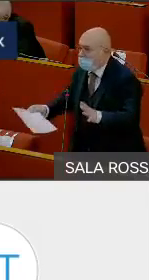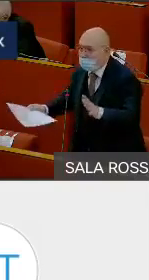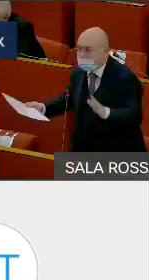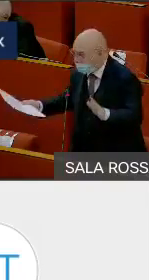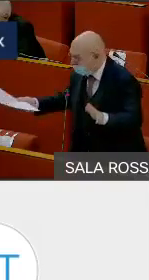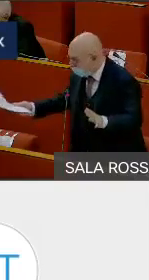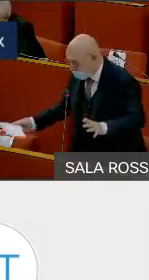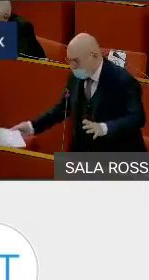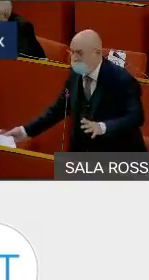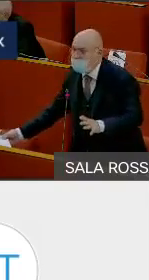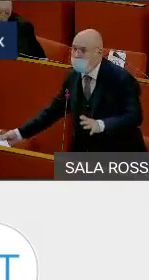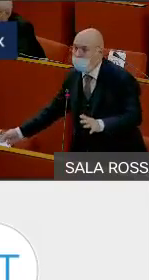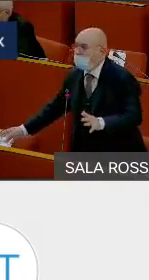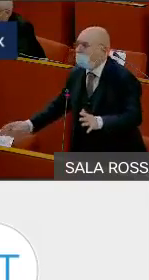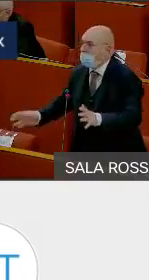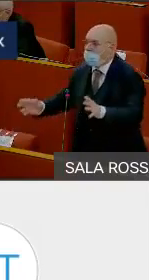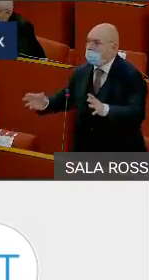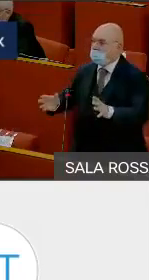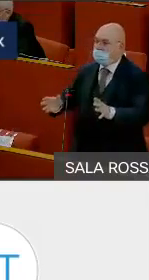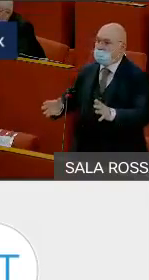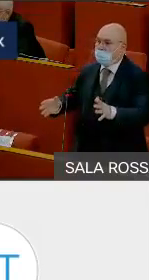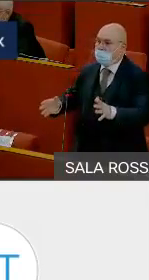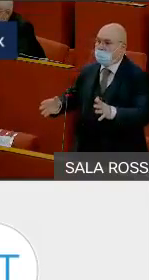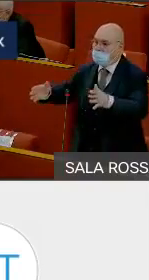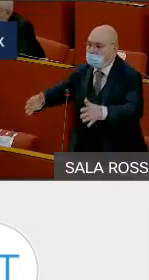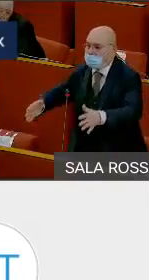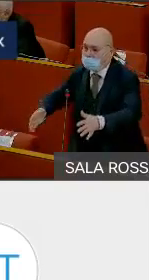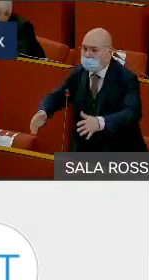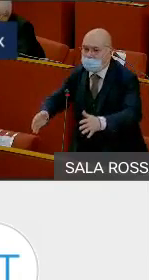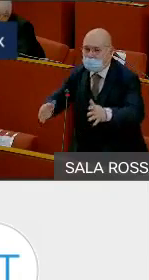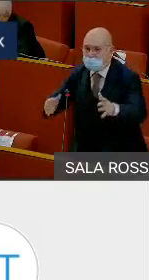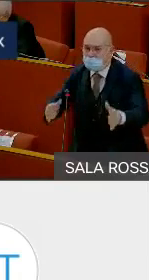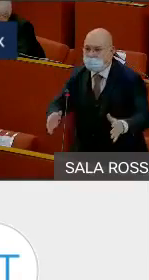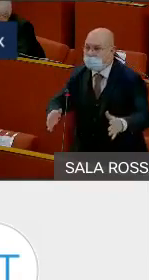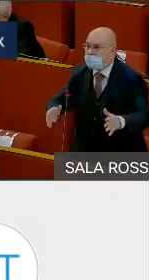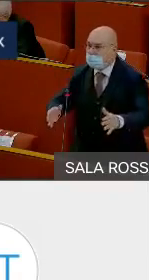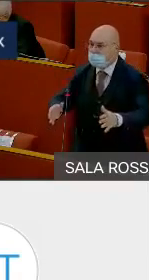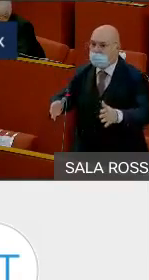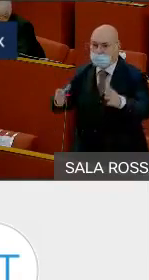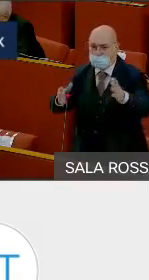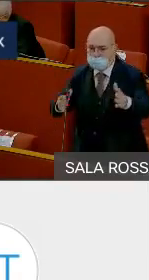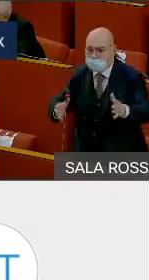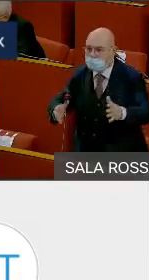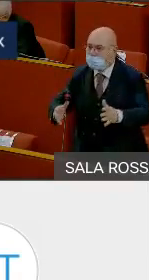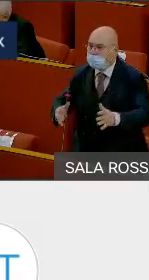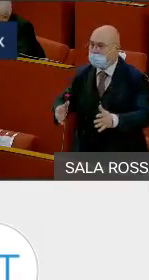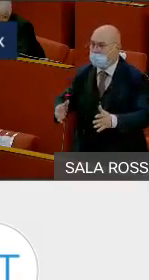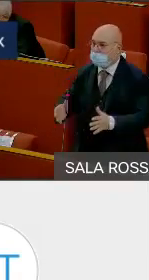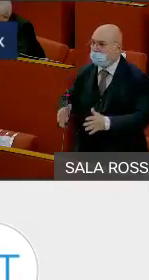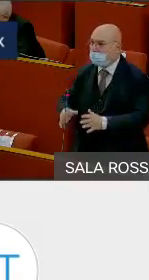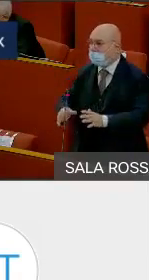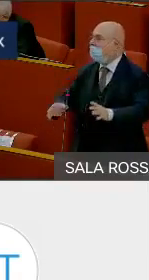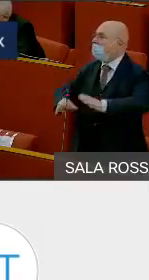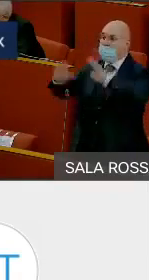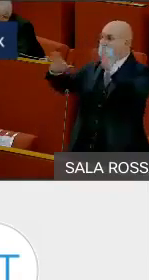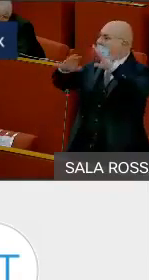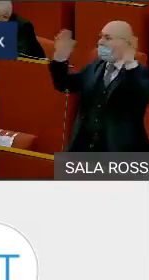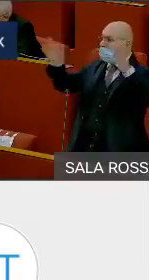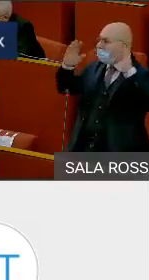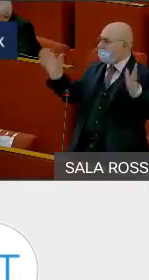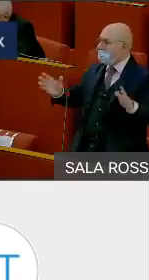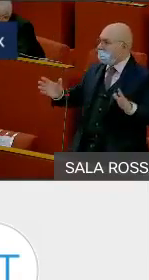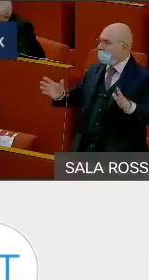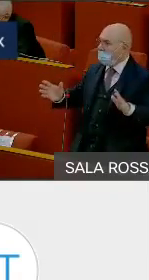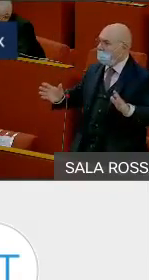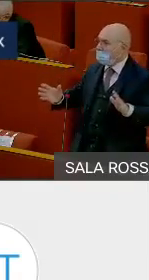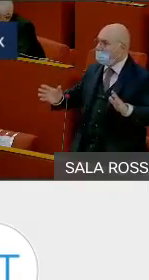costruire e quindi quello che è stata fermato in questa stessa sala da parte di qualche d'uno senza inizialmente dell'assessore e anche prima